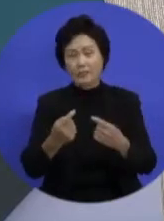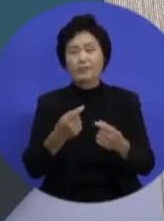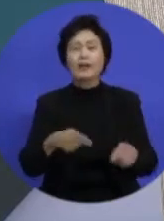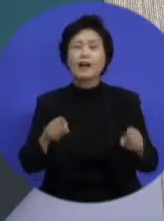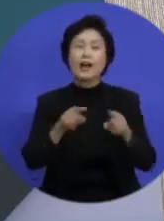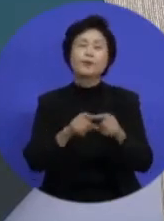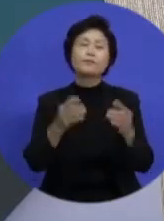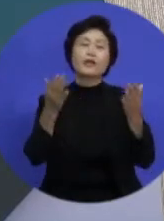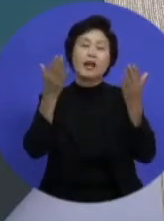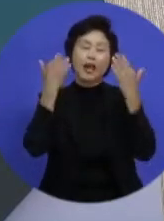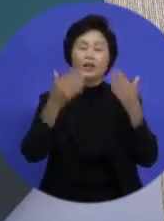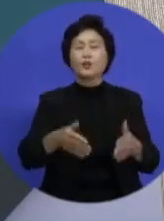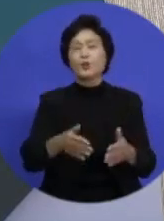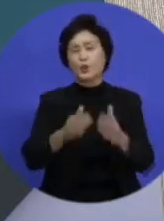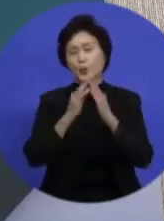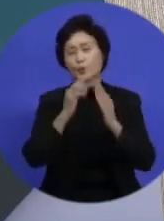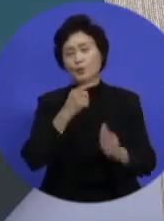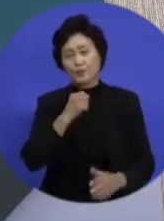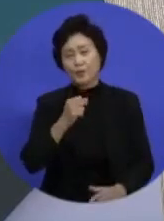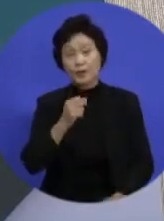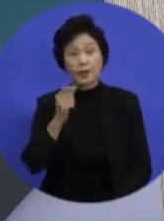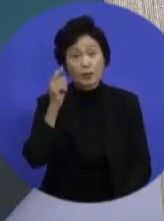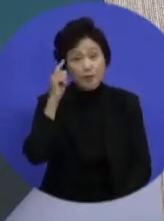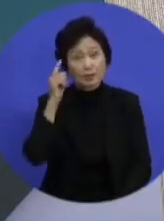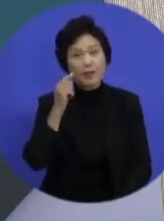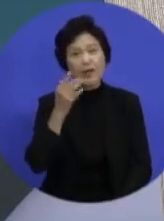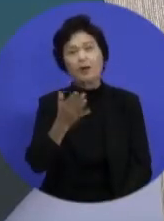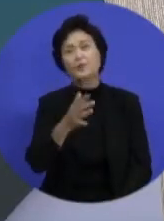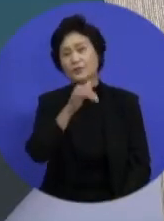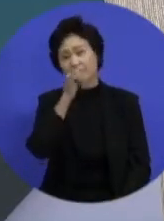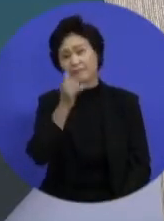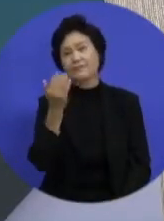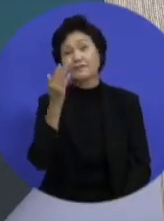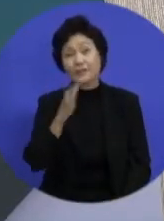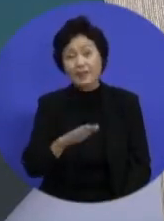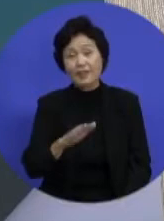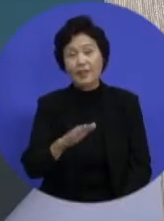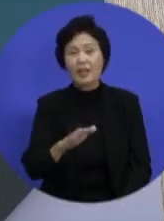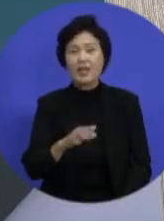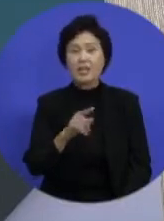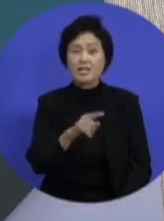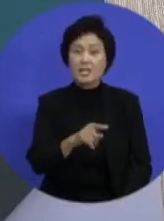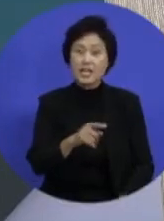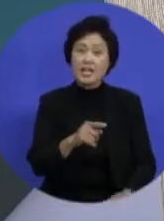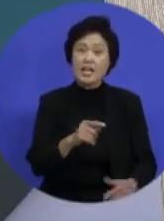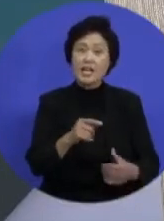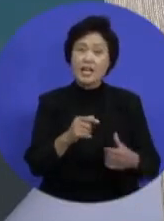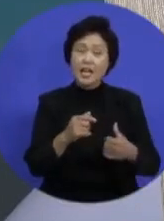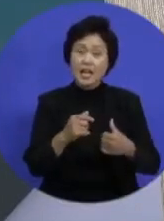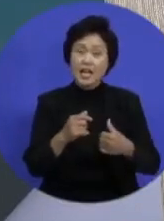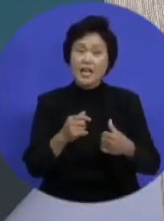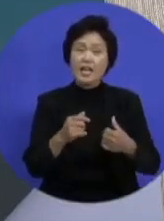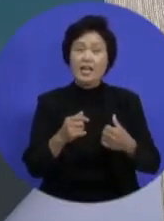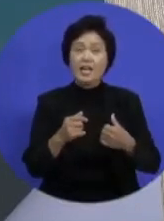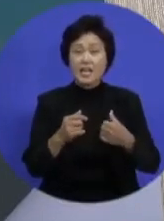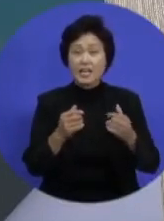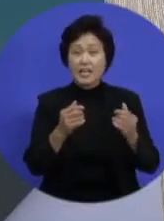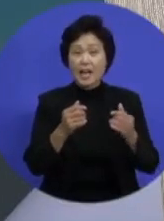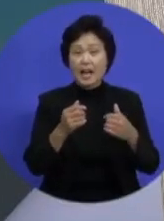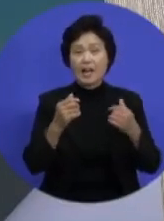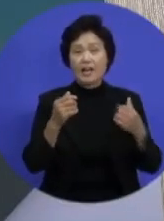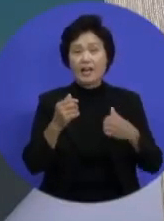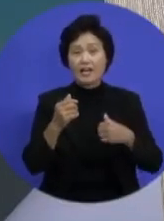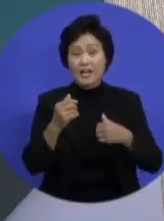그림을 그리는 그런 연구 중심 학교, 네. 살아갈 날들을 준비하는 학교를 그렸지만. 이 친구들은 이제 우리 경훈이 같은 이런